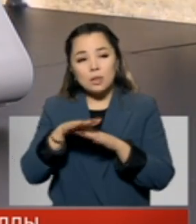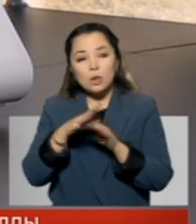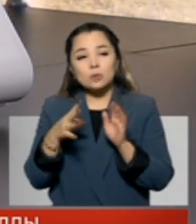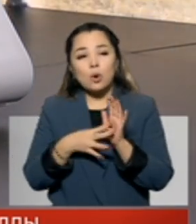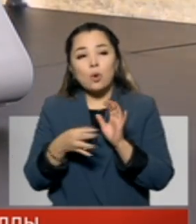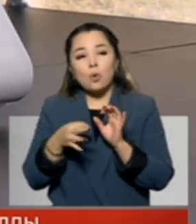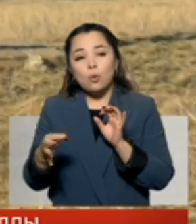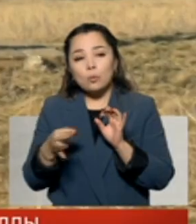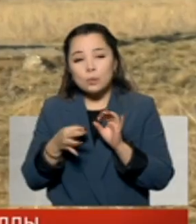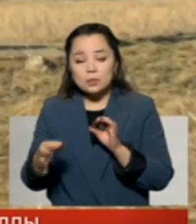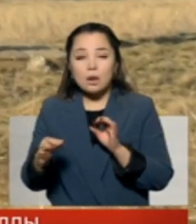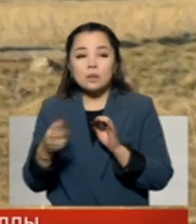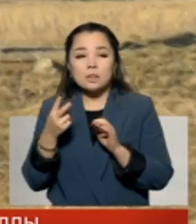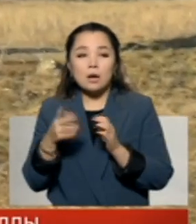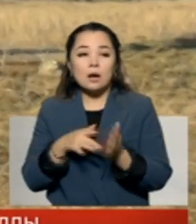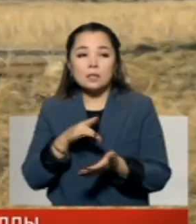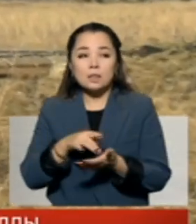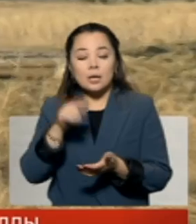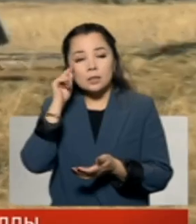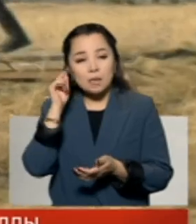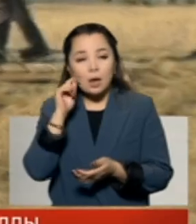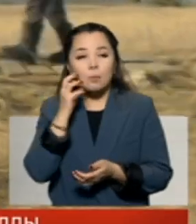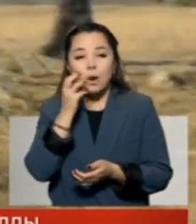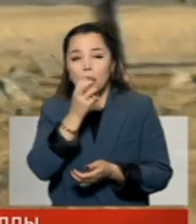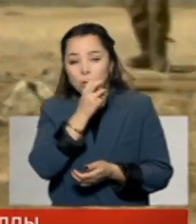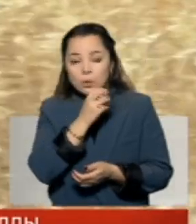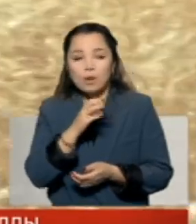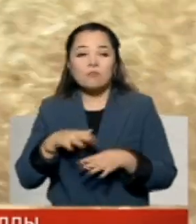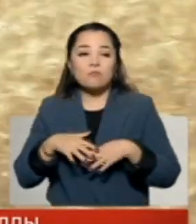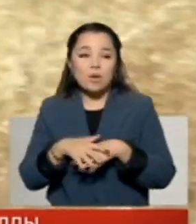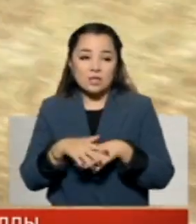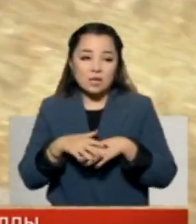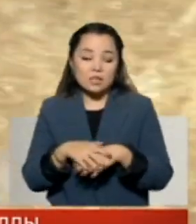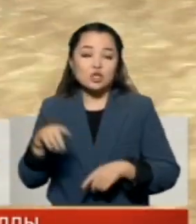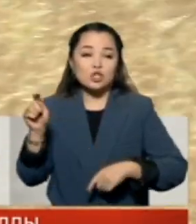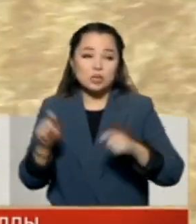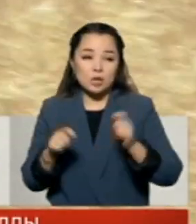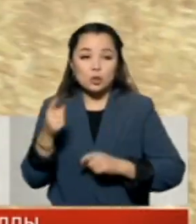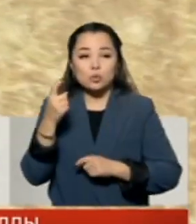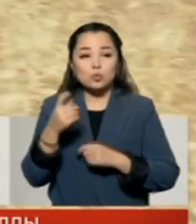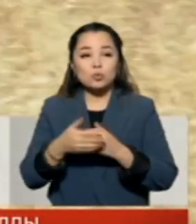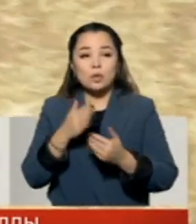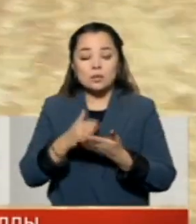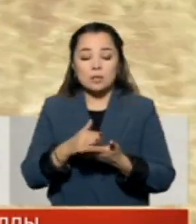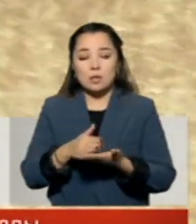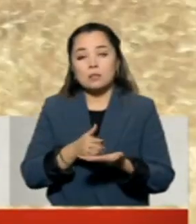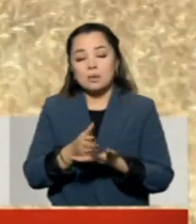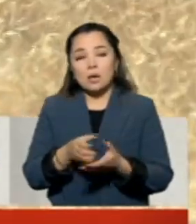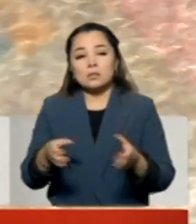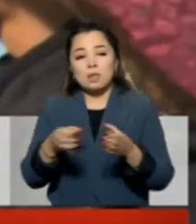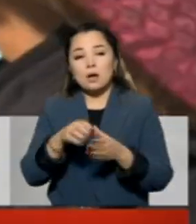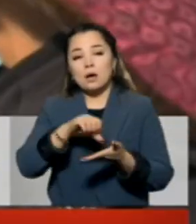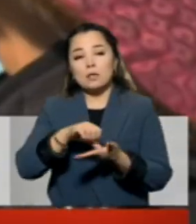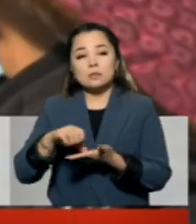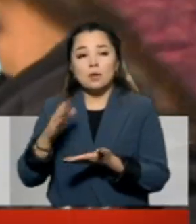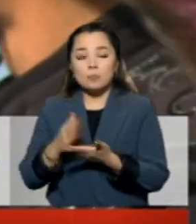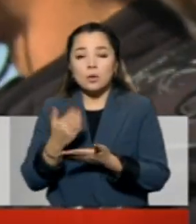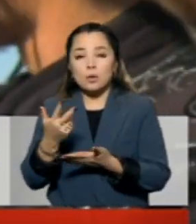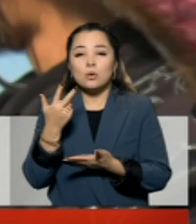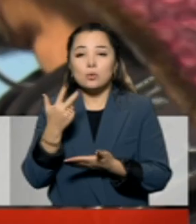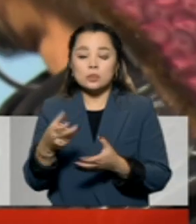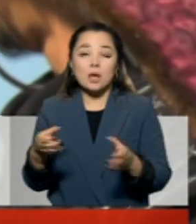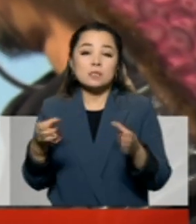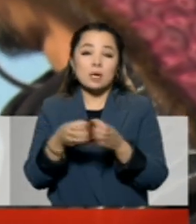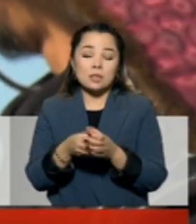9 облусу менен 2 каласына жана Кыргызстан, Монголия, Венгриядан жиналган 100ге жуук саятчы катышып жатыр. 3